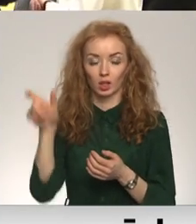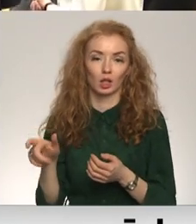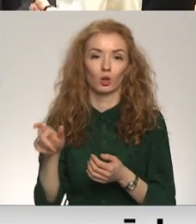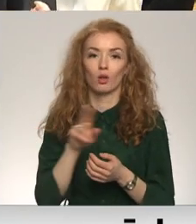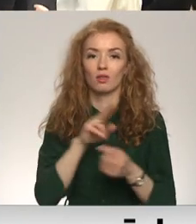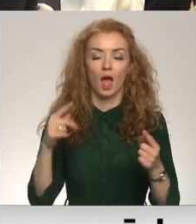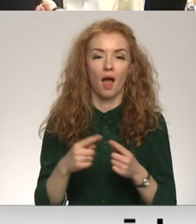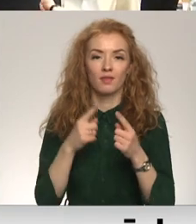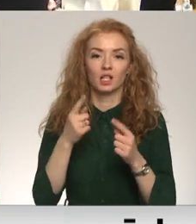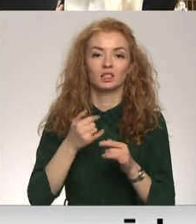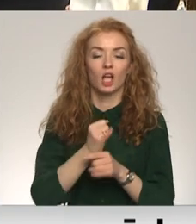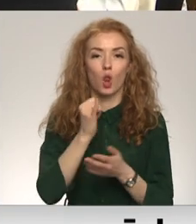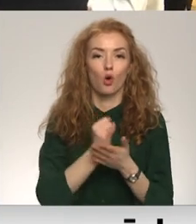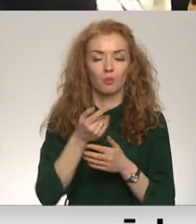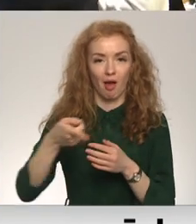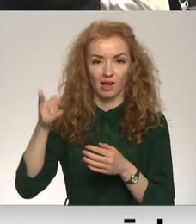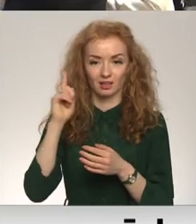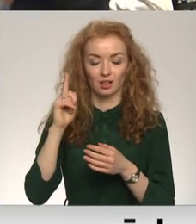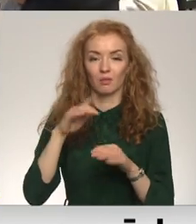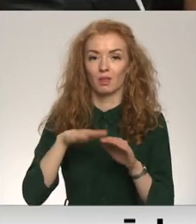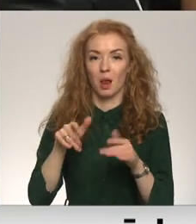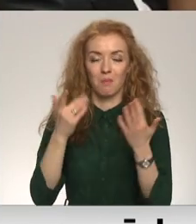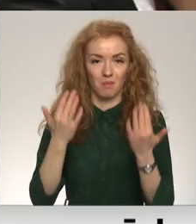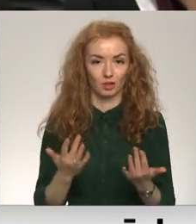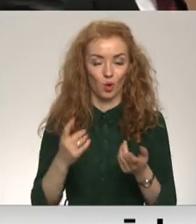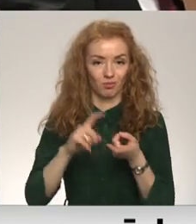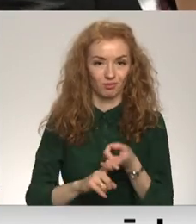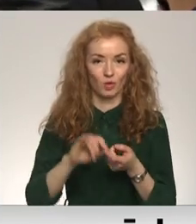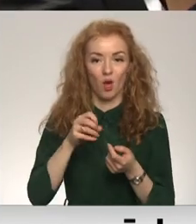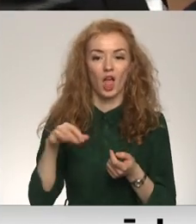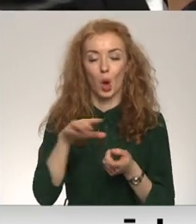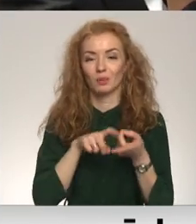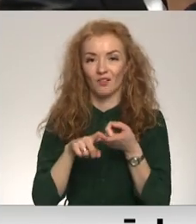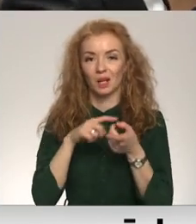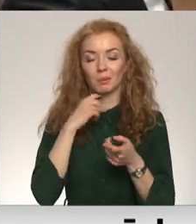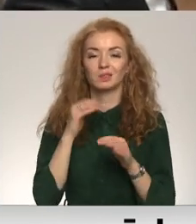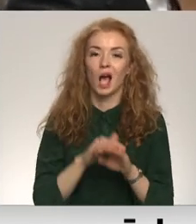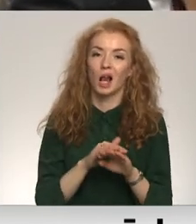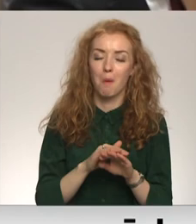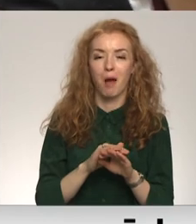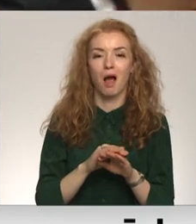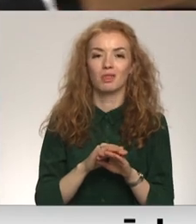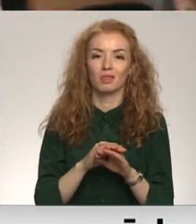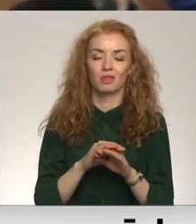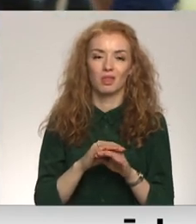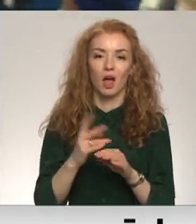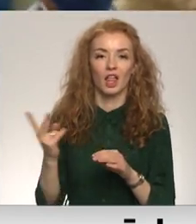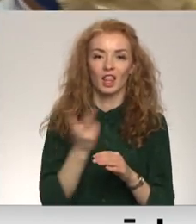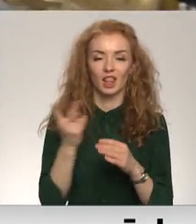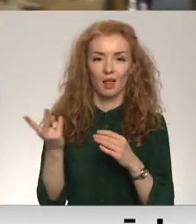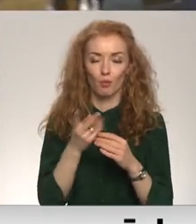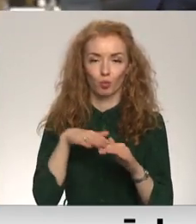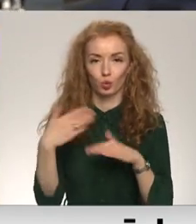ceļošanas aizliegums saskaņā šiem te pasākumiem, jo Eiropas Savienība tomēr vēl saglabāt, nu, tīri simboliski šādas te diplomātiskās